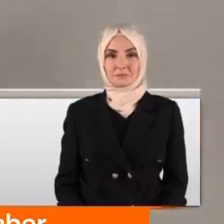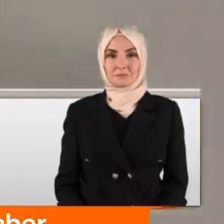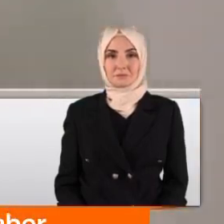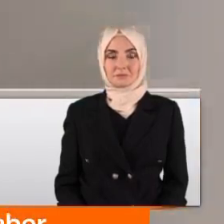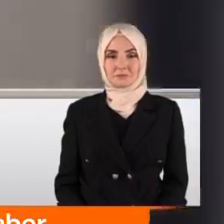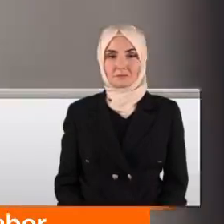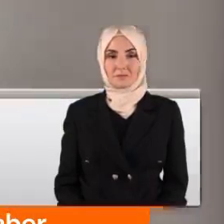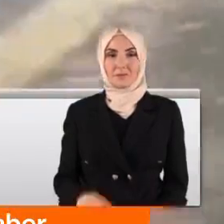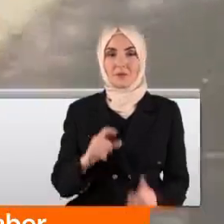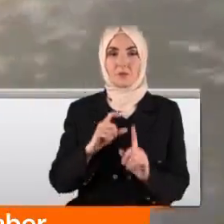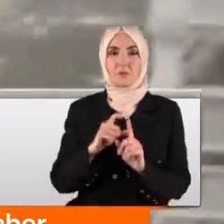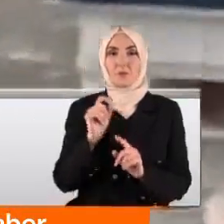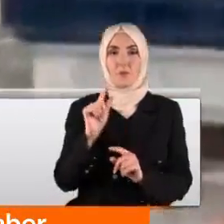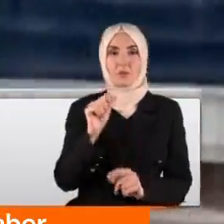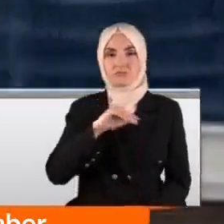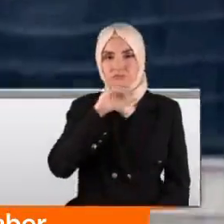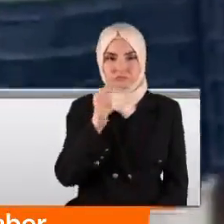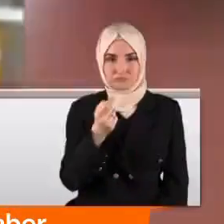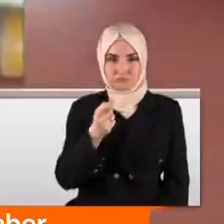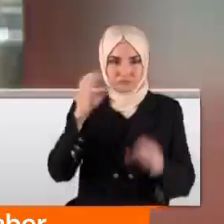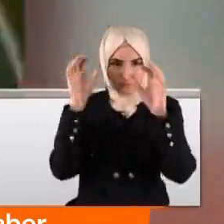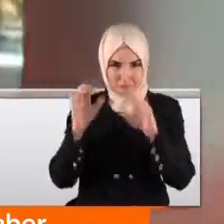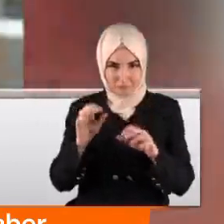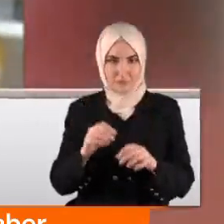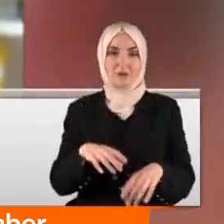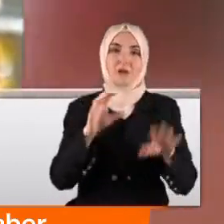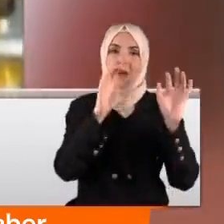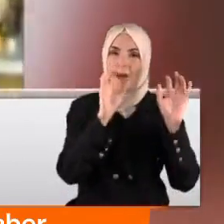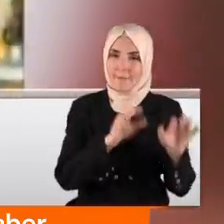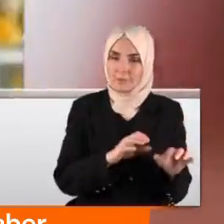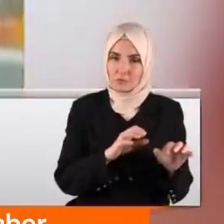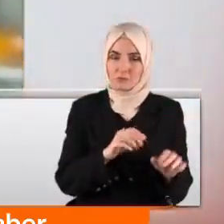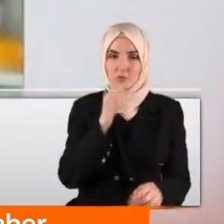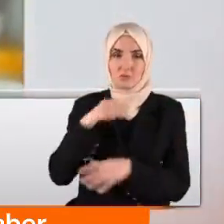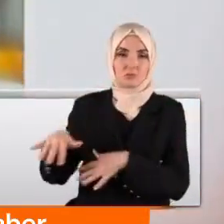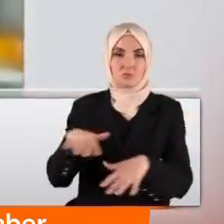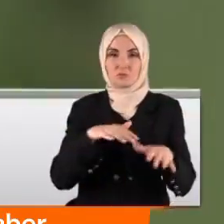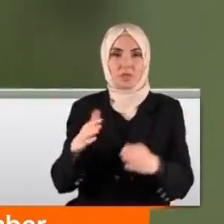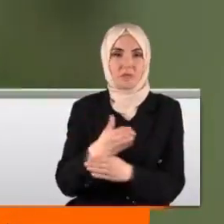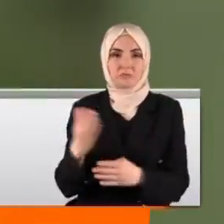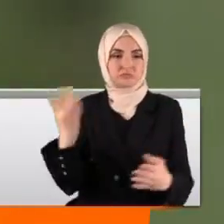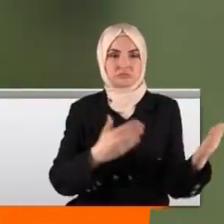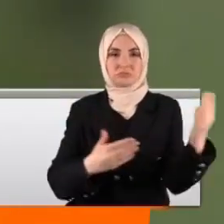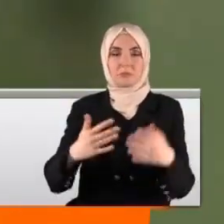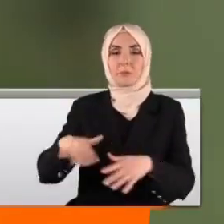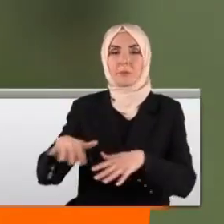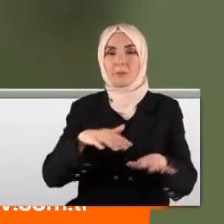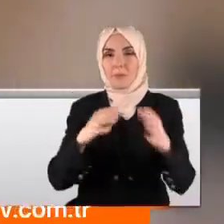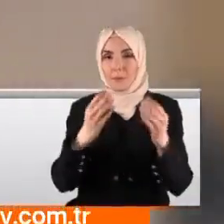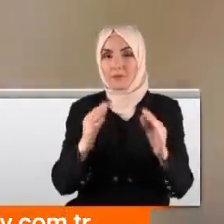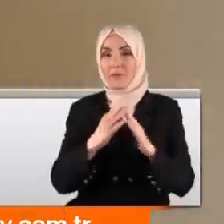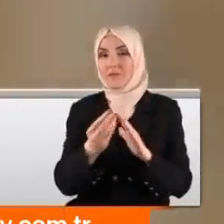Bir yandan dolu, bir yandan sağanak. Sel önüne ne çıktıysa sürükledi. Evler, tarım arazileri su altında